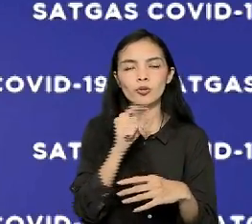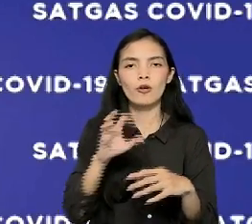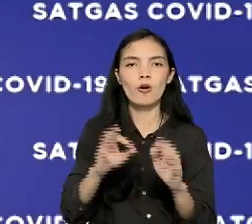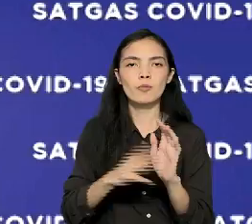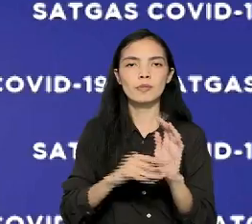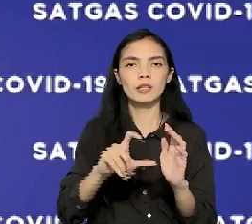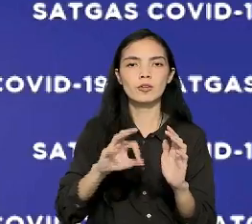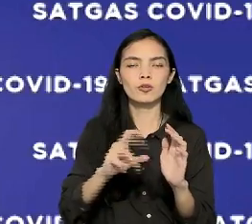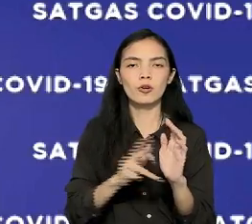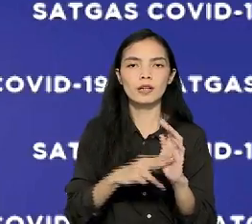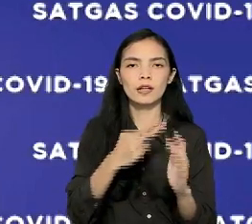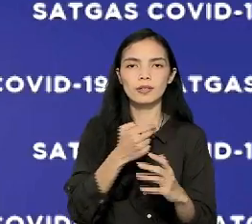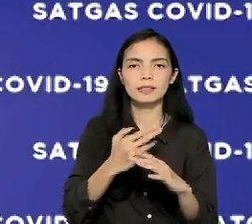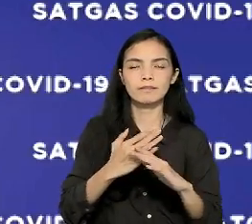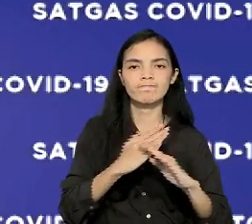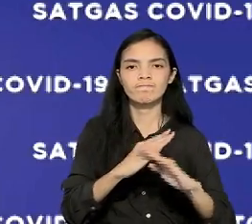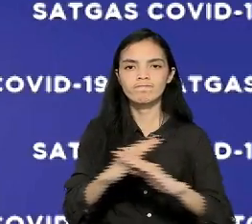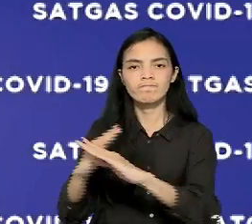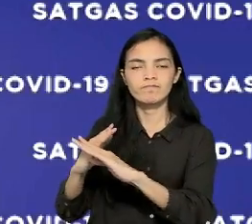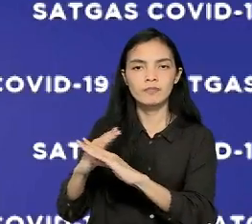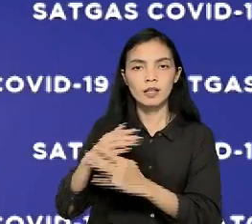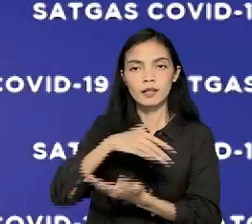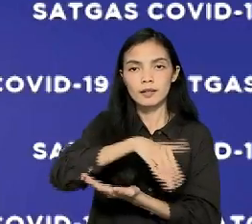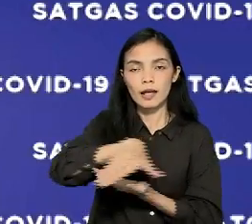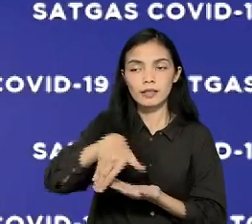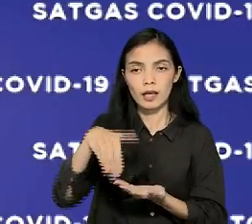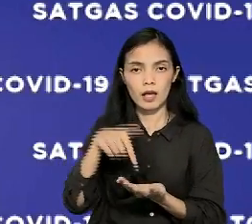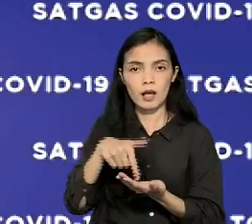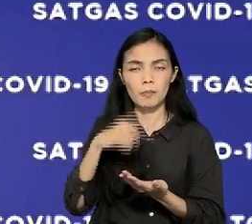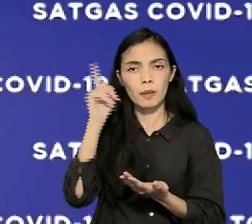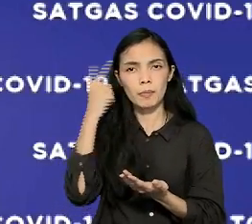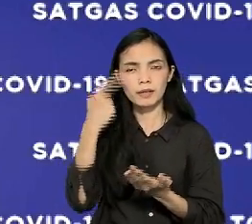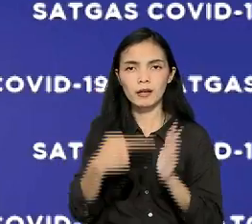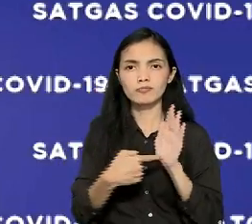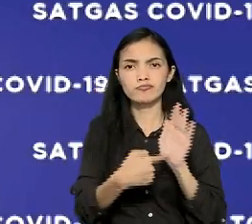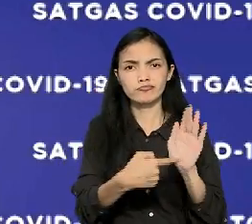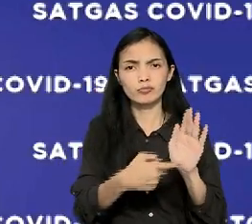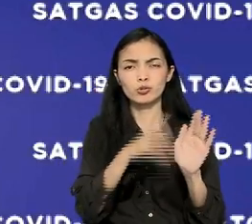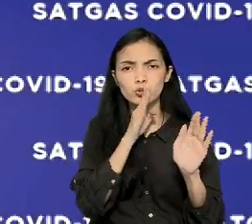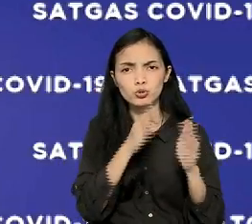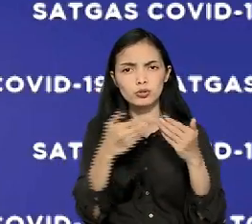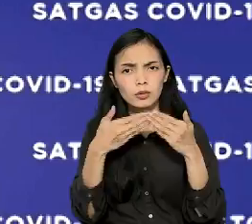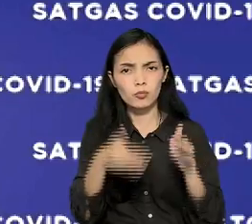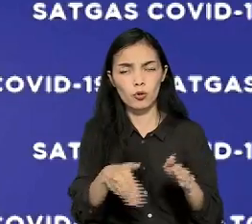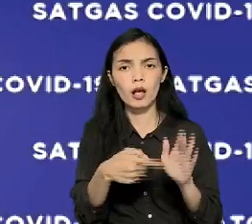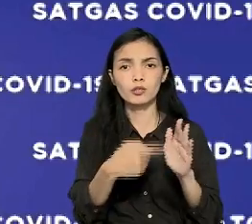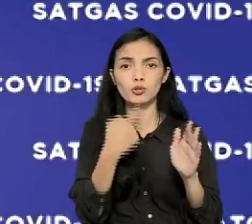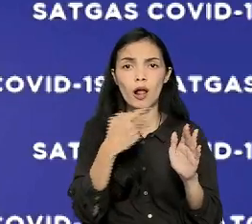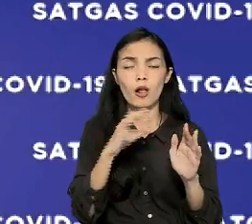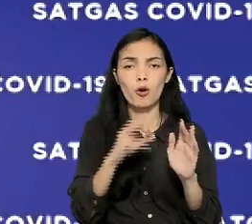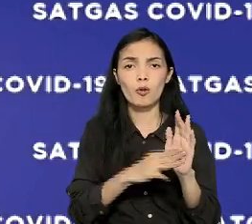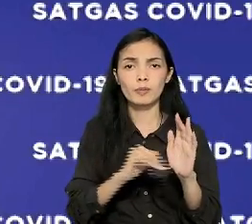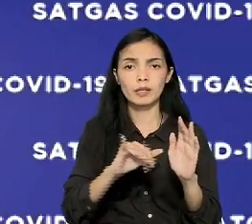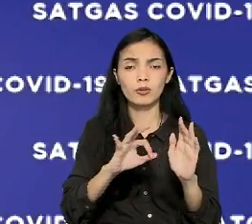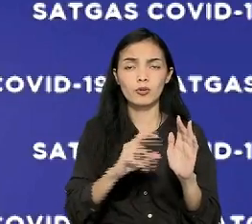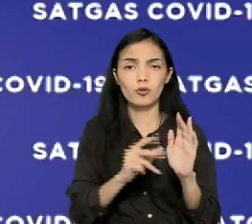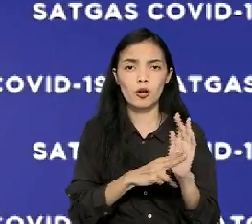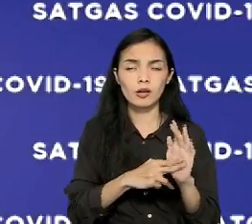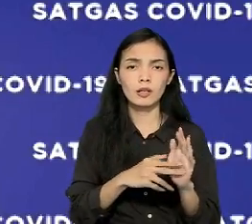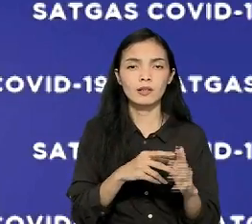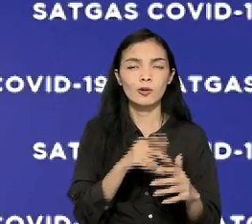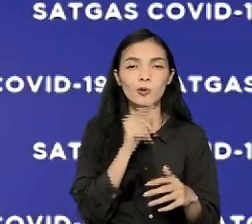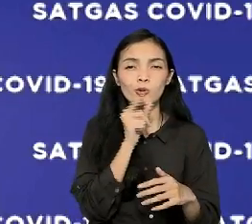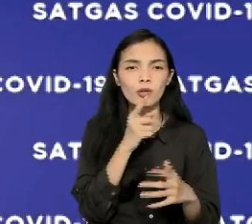Indonesia. Transparansi data yang disampaikan oleh pemerintah terkait jumlah penularan Omikron hendaknya disikapi